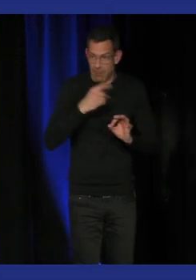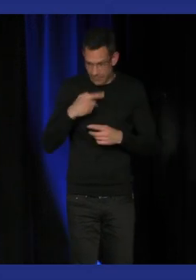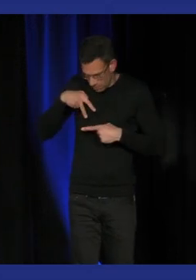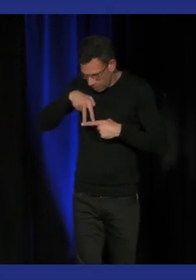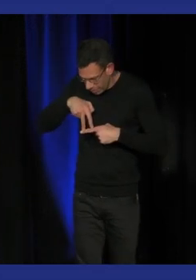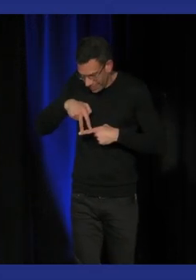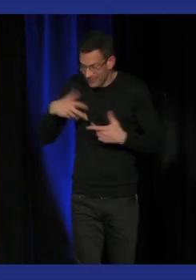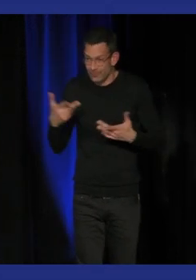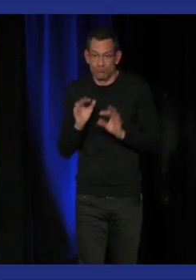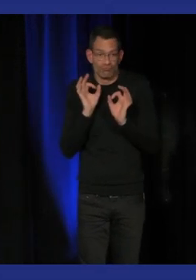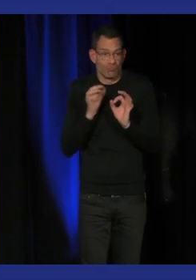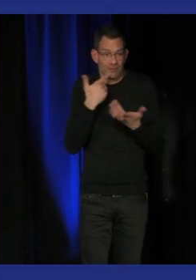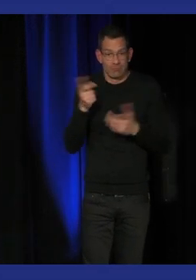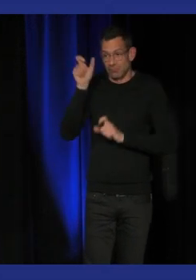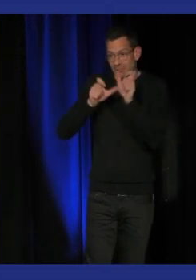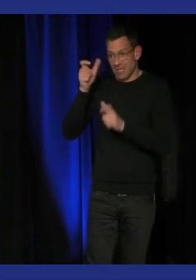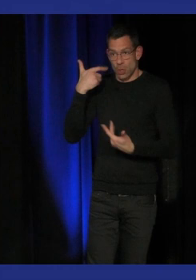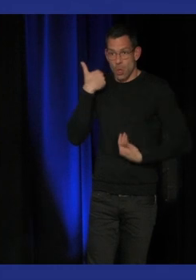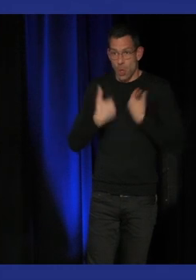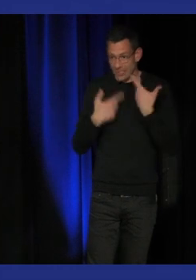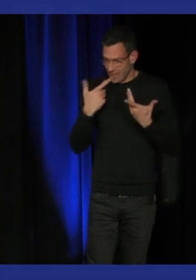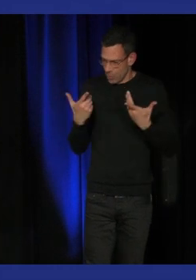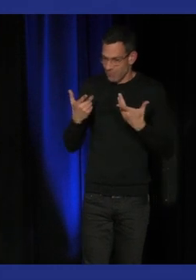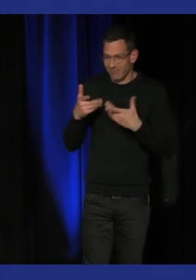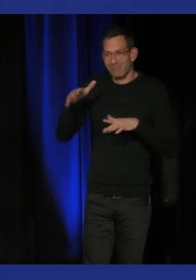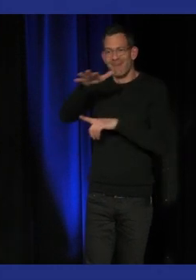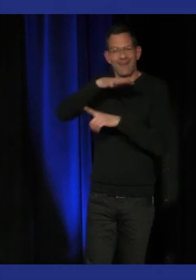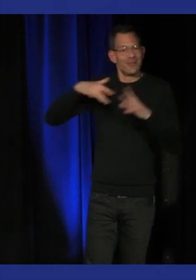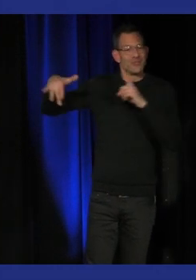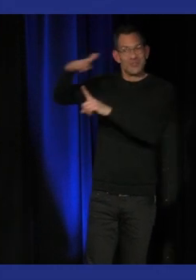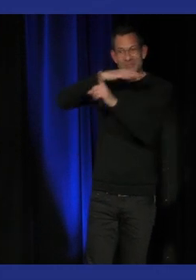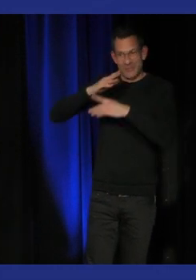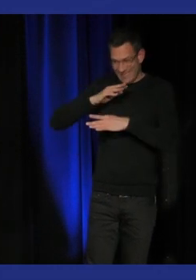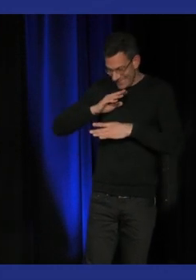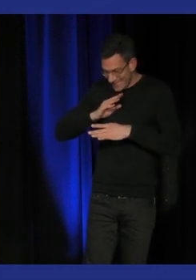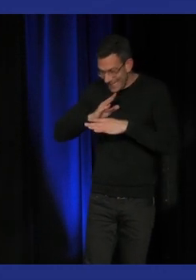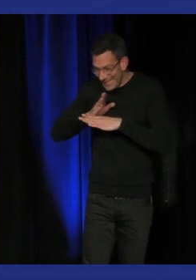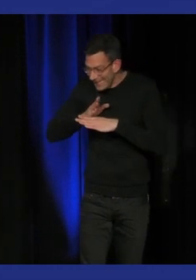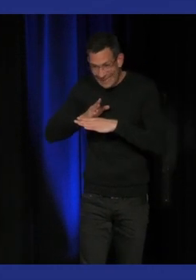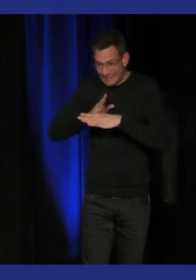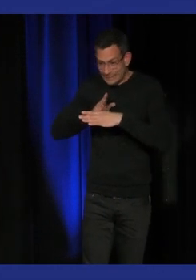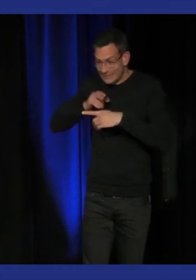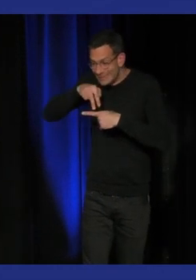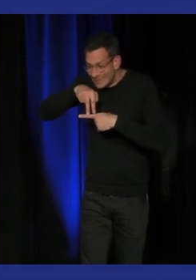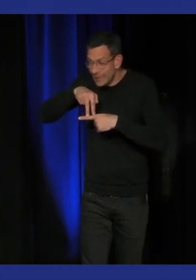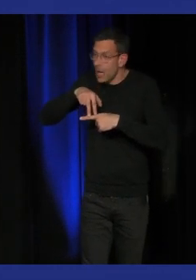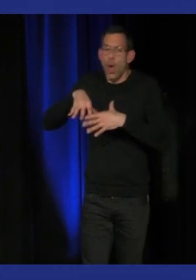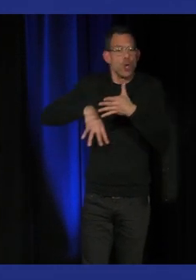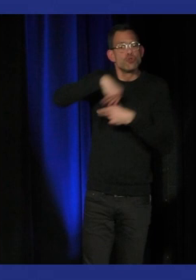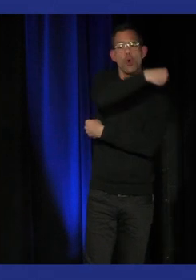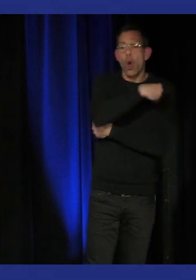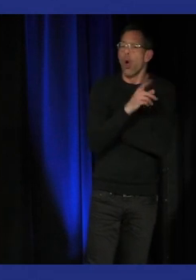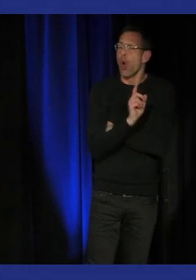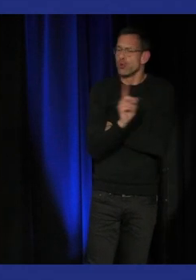de handicap serait maintenue sur le seuil de la société. Alors, pas tout à fait à l'extérieur, ça serait le propre